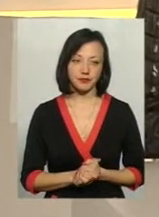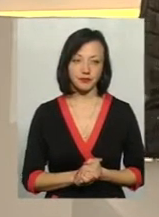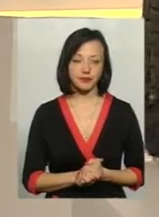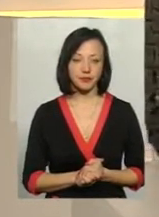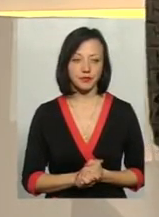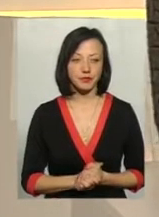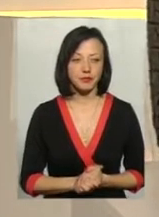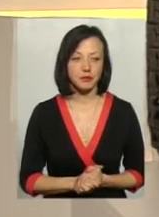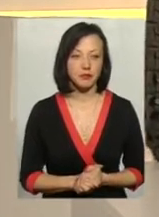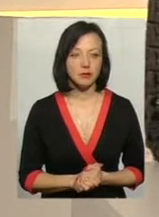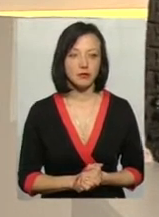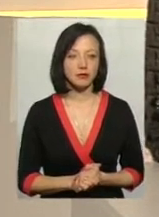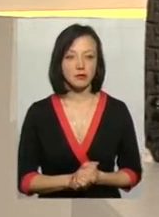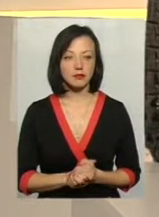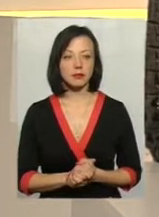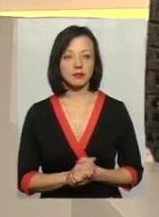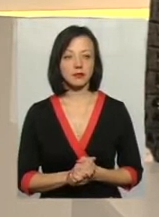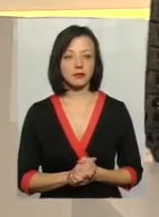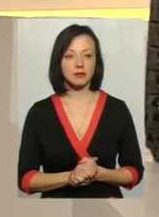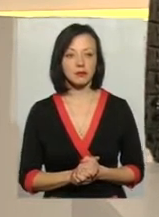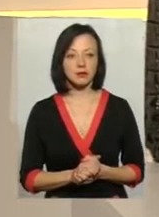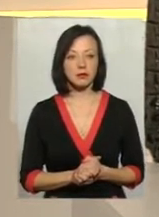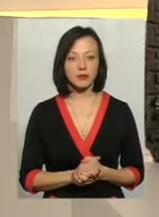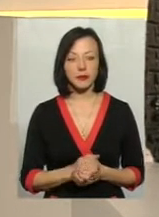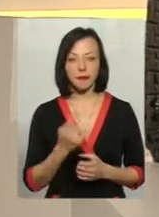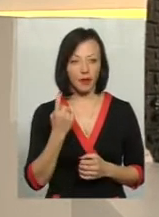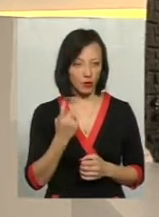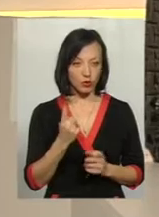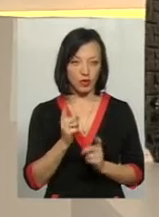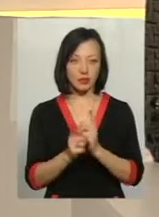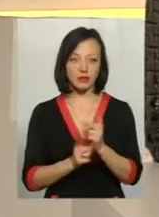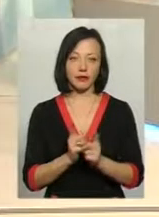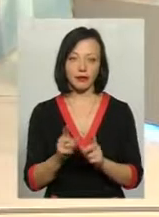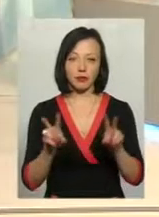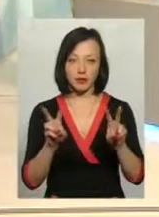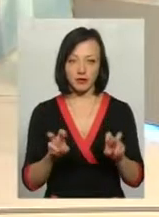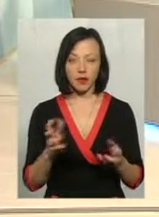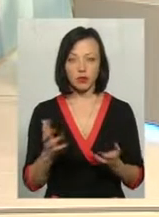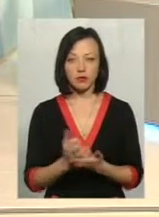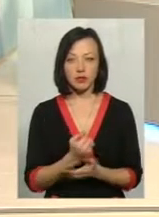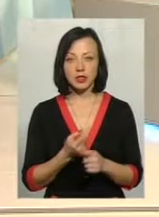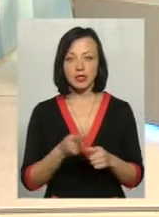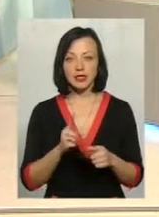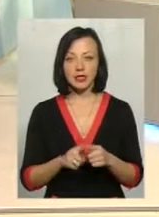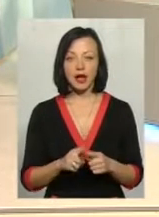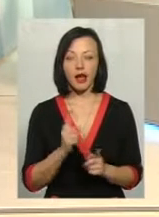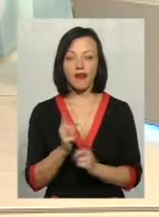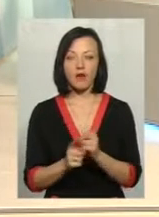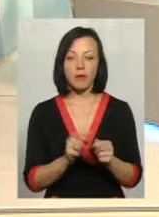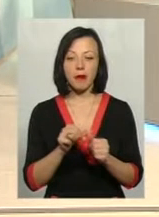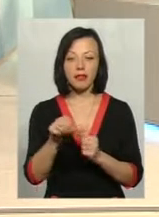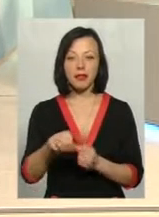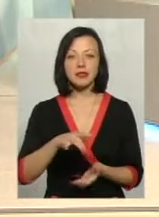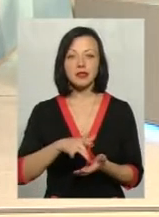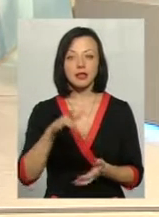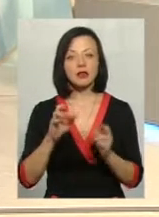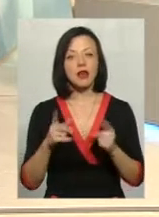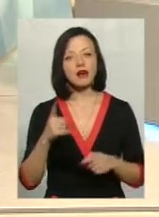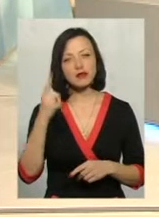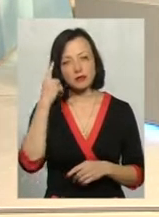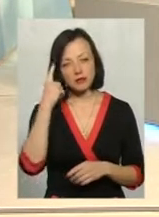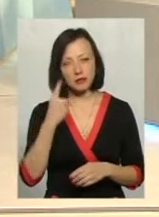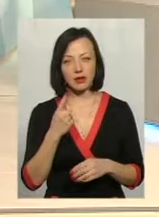Ірино, одна з реформ, яку називають досить успішною, є реформа децентралізації. Як ви її оцінюєте в